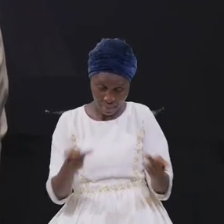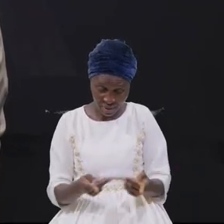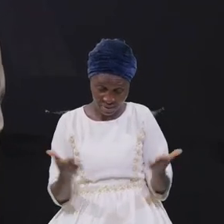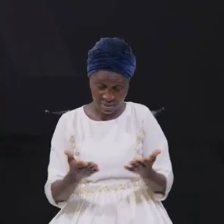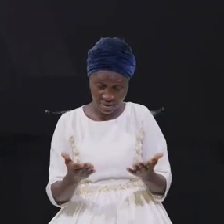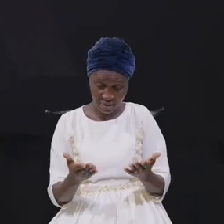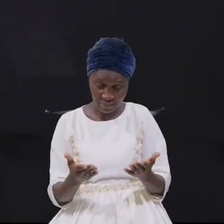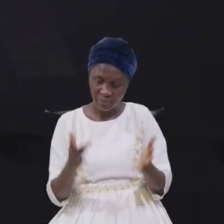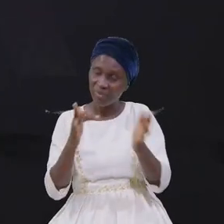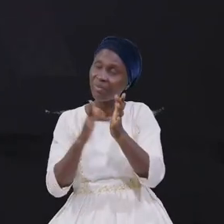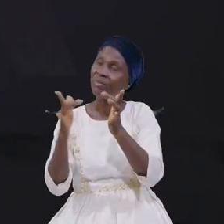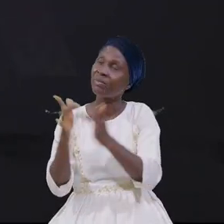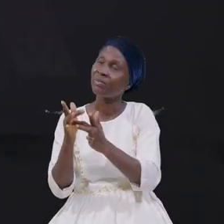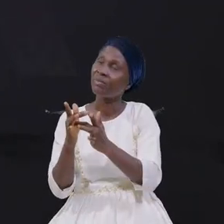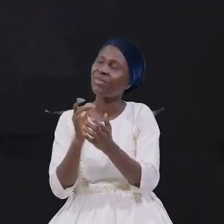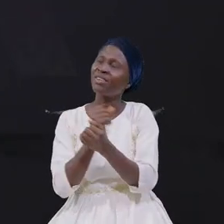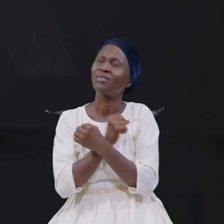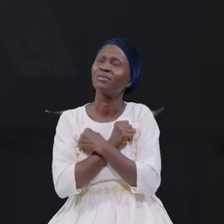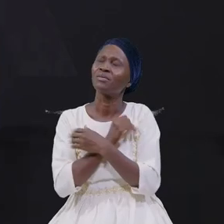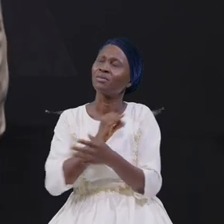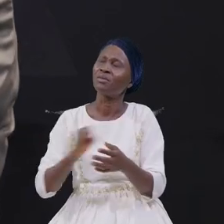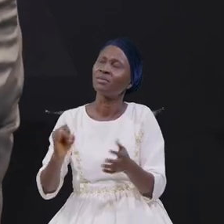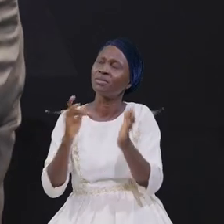Jésus, aimable Jésus,